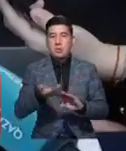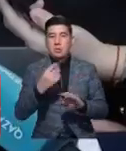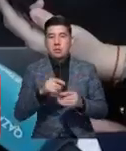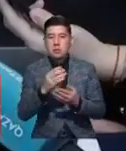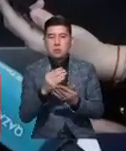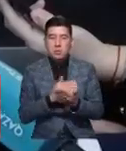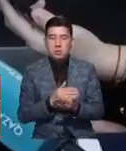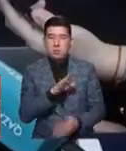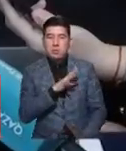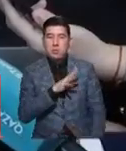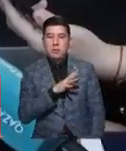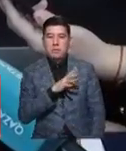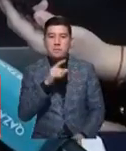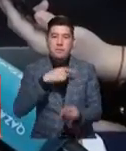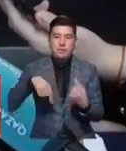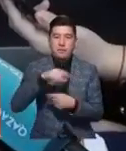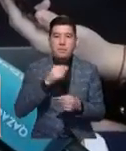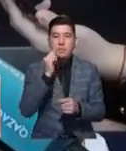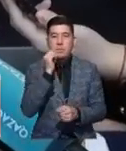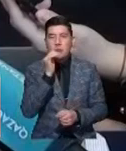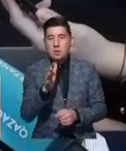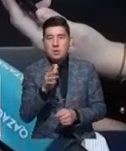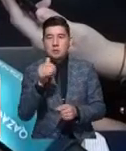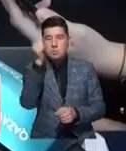Мы с каждым годом идем и